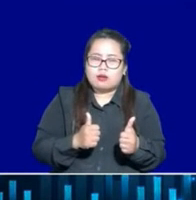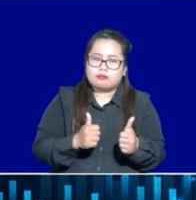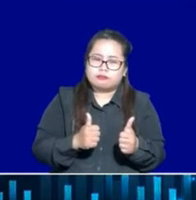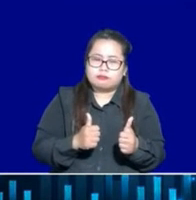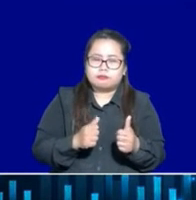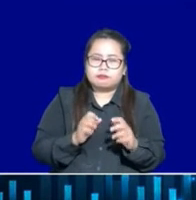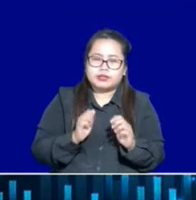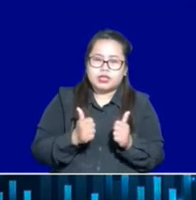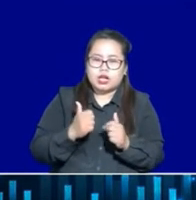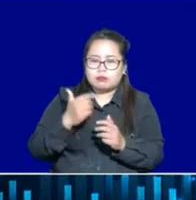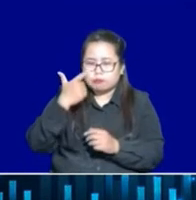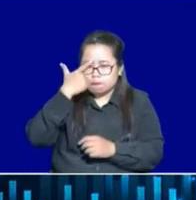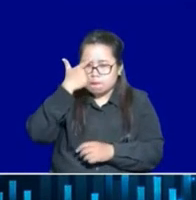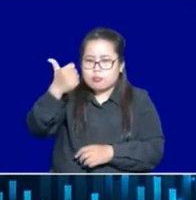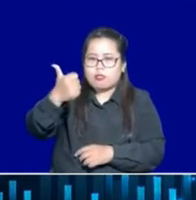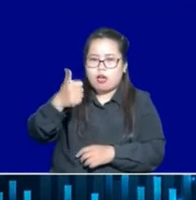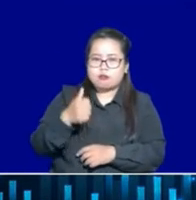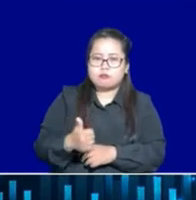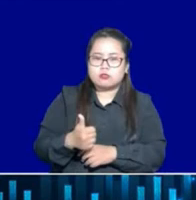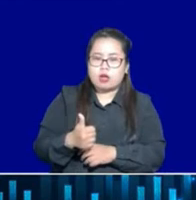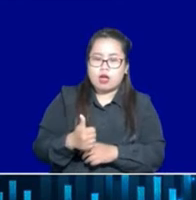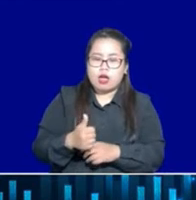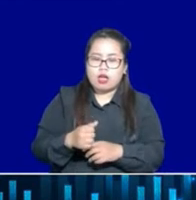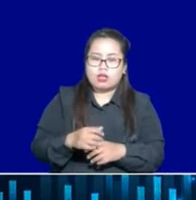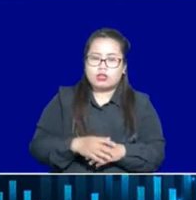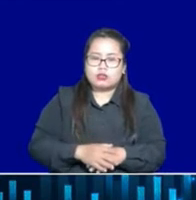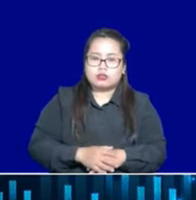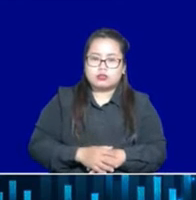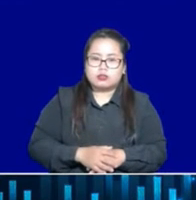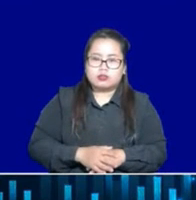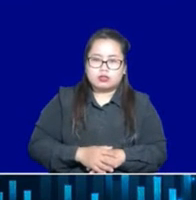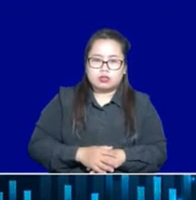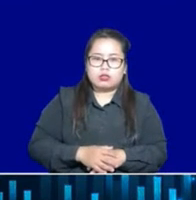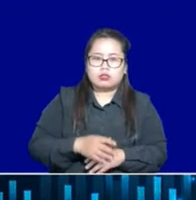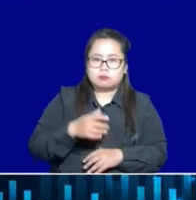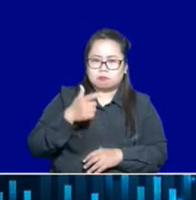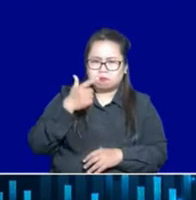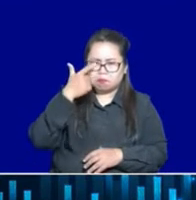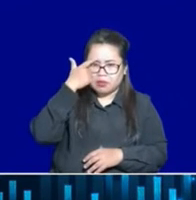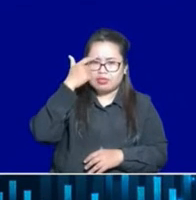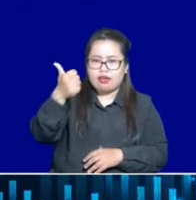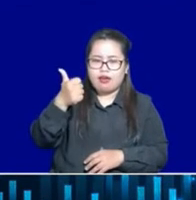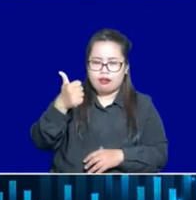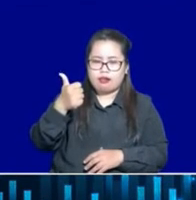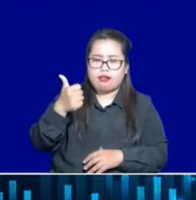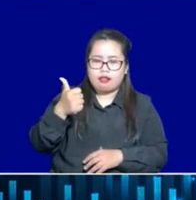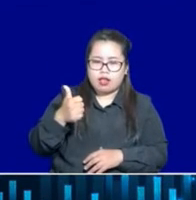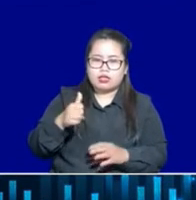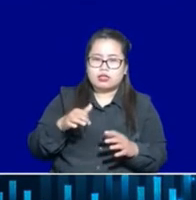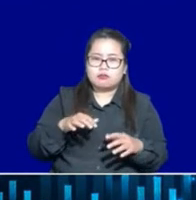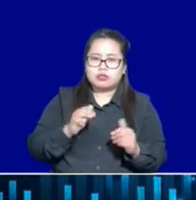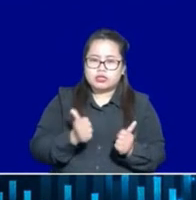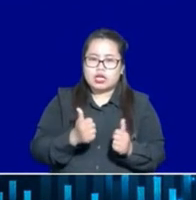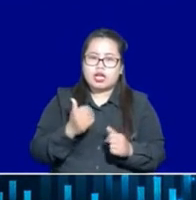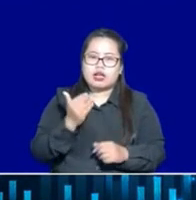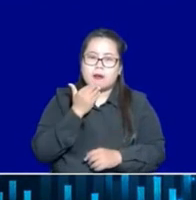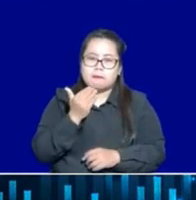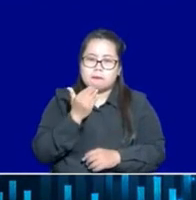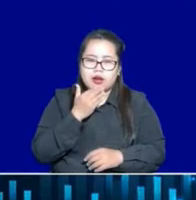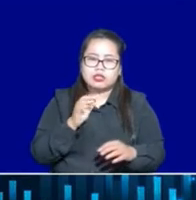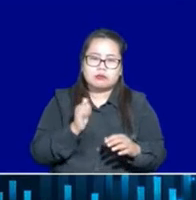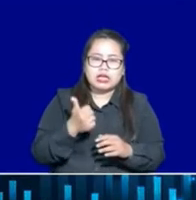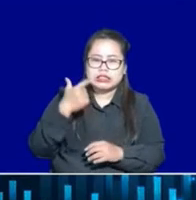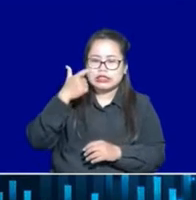semakin pandai, semakin smart, dan maunya affordable dan canggih